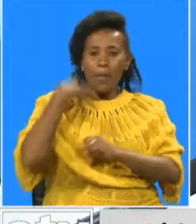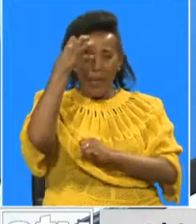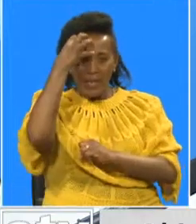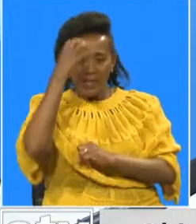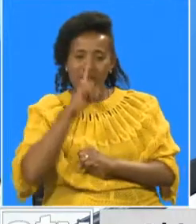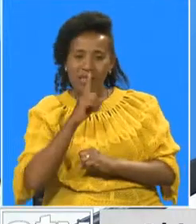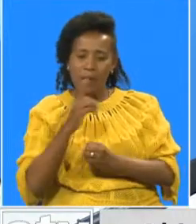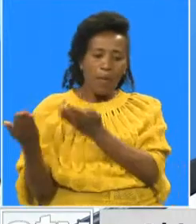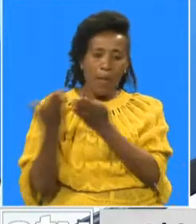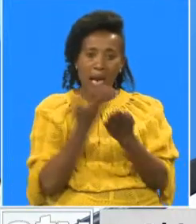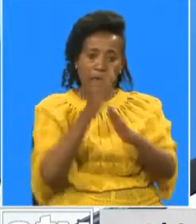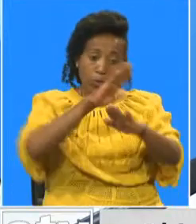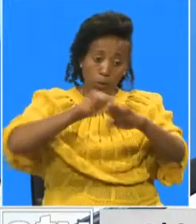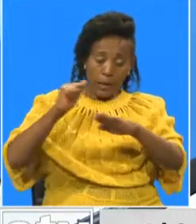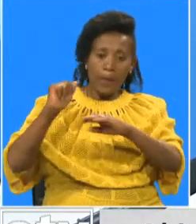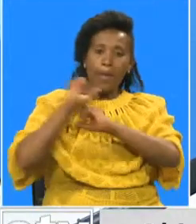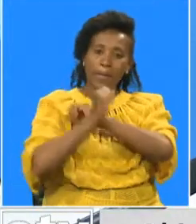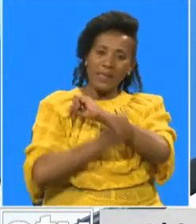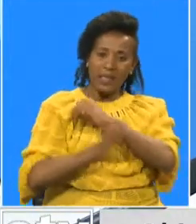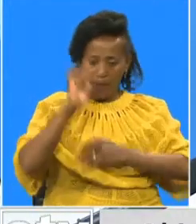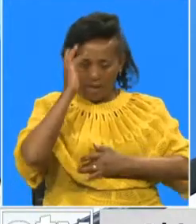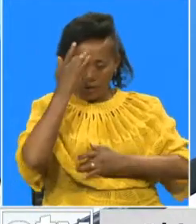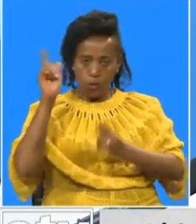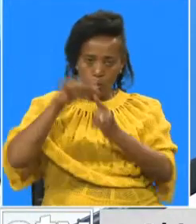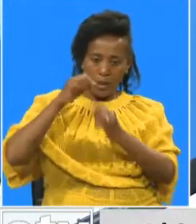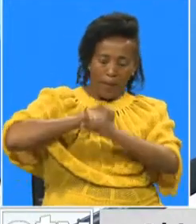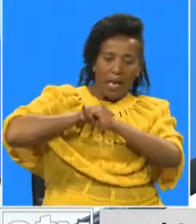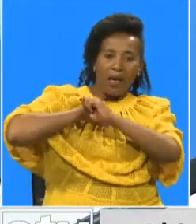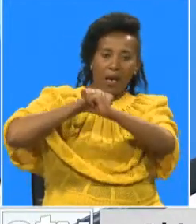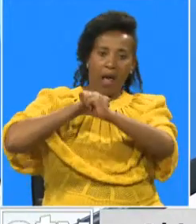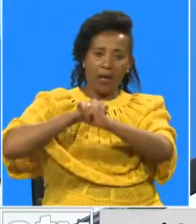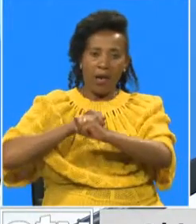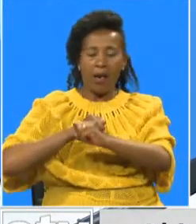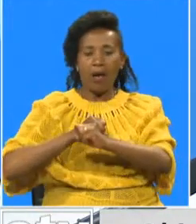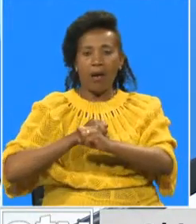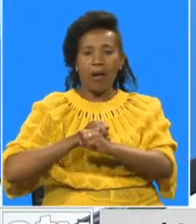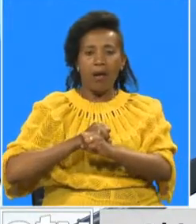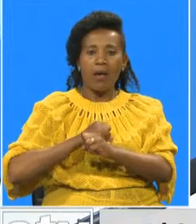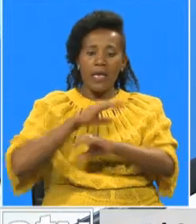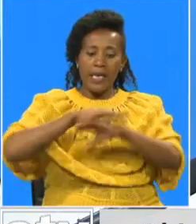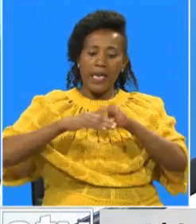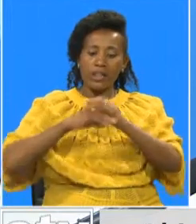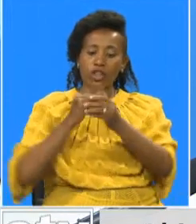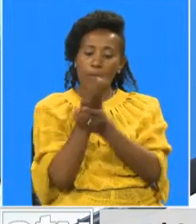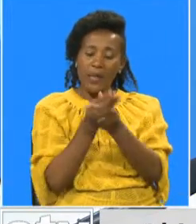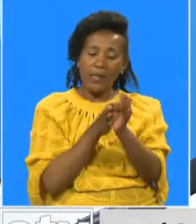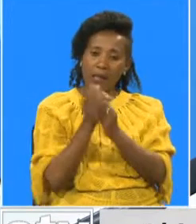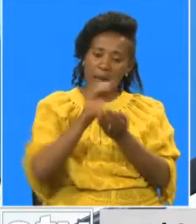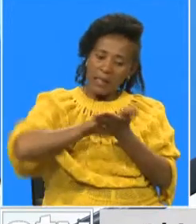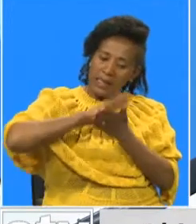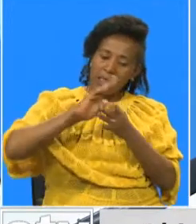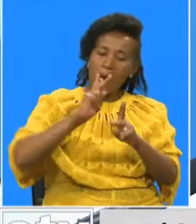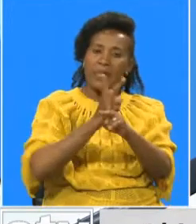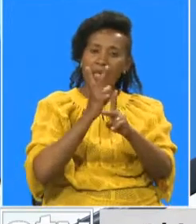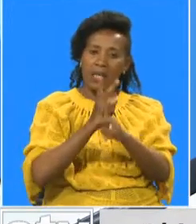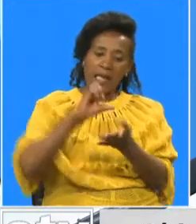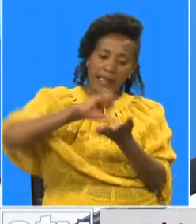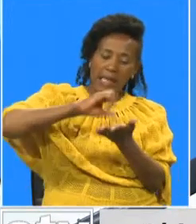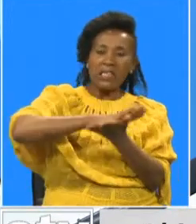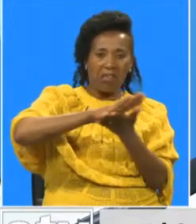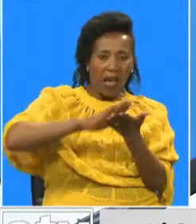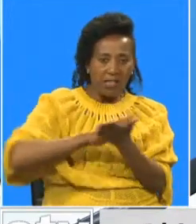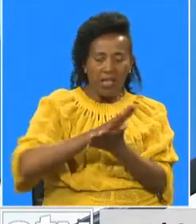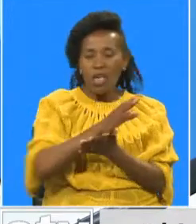መንግስትም ባቀረበው ጥሪ መሰረት በሽታውን ወደ መከላከያ የእጅ መታጠቢያ ወይም ንጽህና መጠበቂያ ወደ ሳኒታይዘር